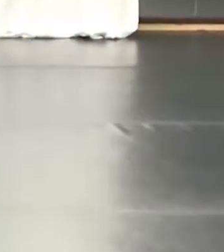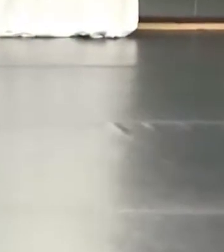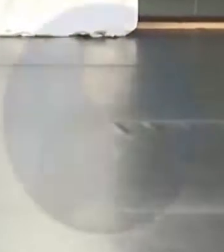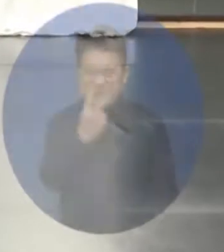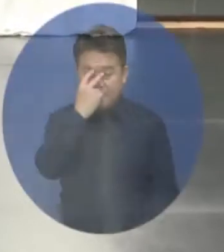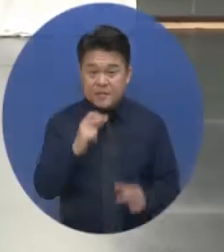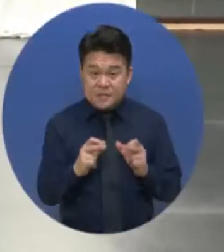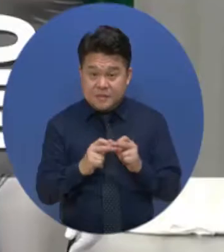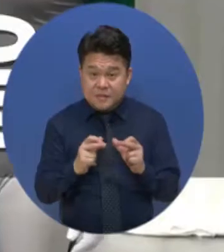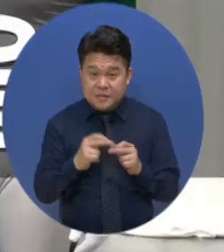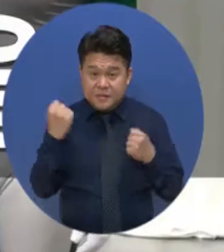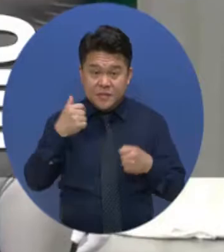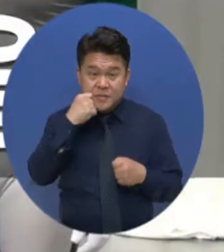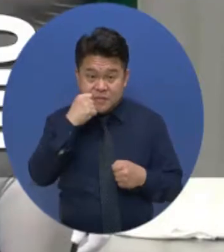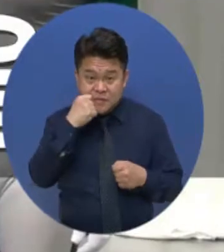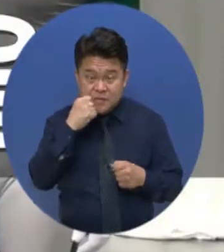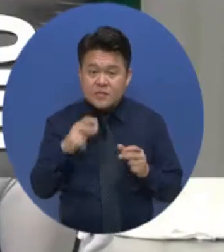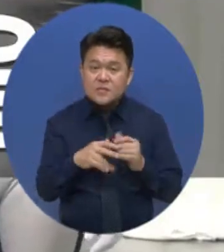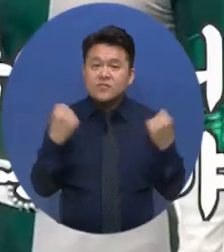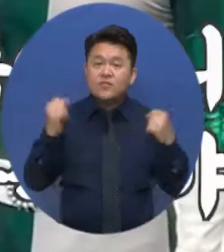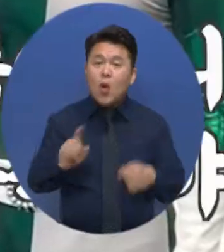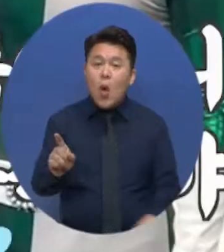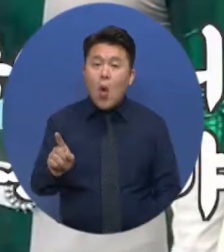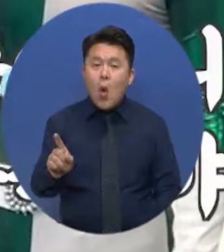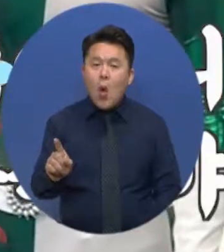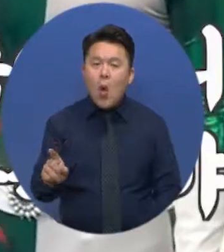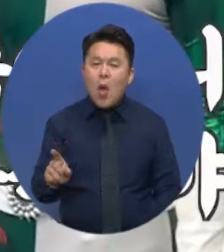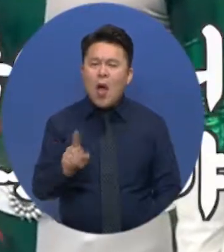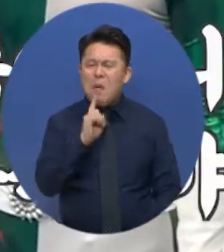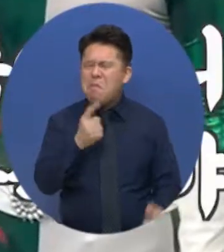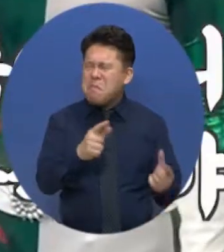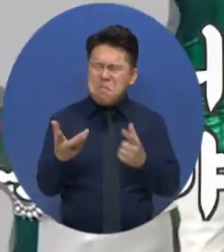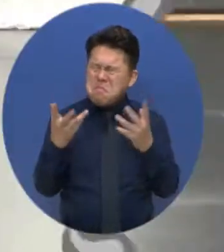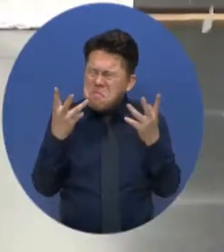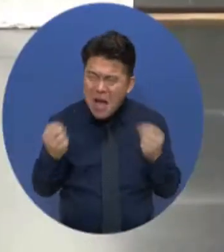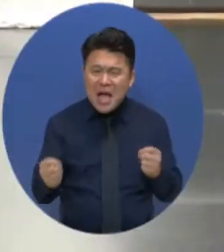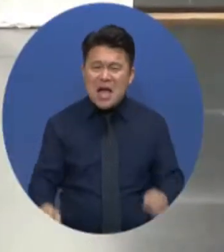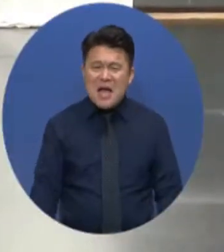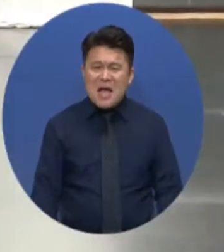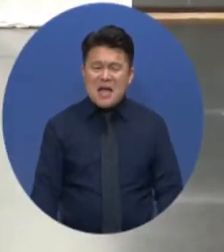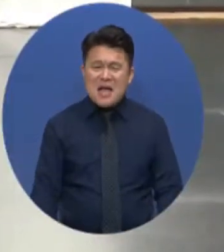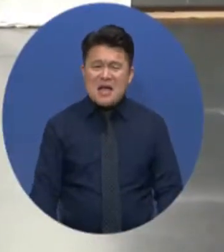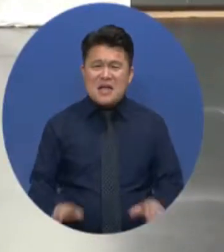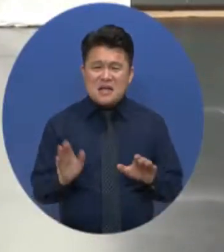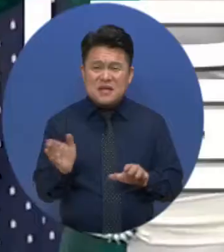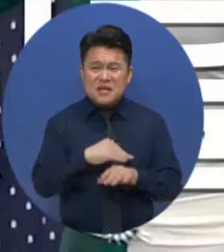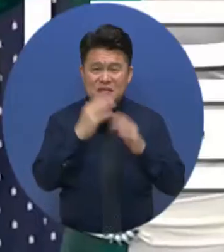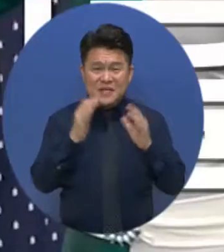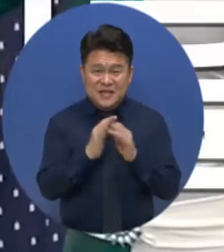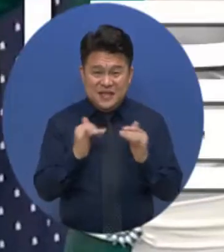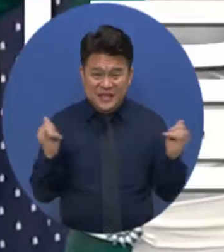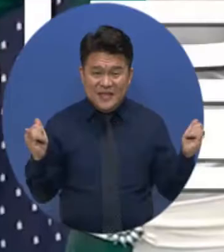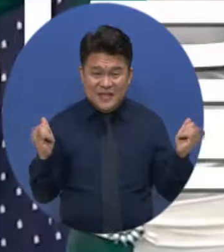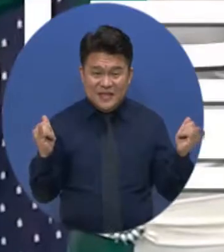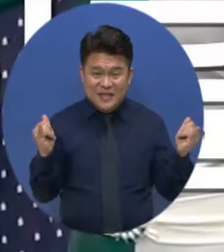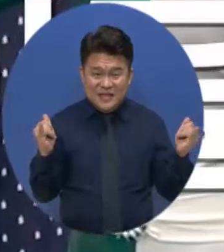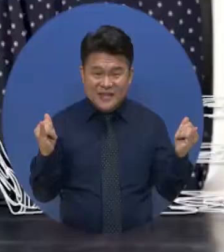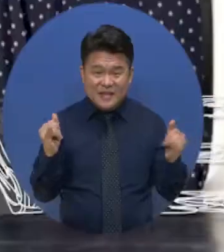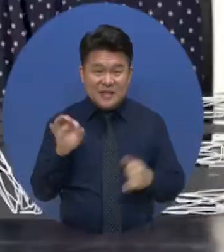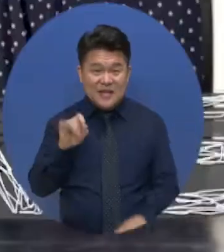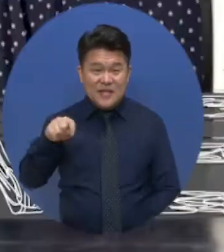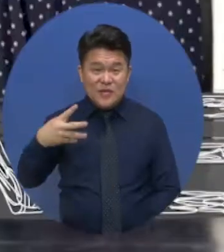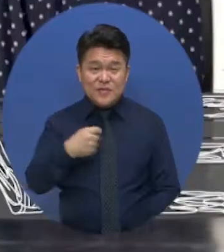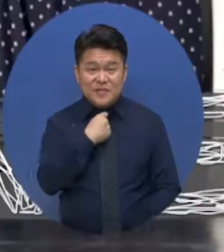시각장애인은 춤을 출 수 없다. 장애인들은 춤을 어떻게 출까? 라는 말들이 너무 많고 이제부터 모든 사람들의 아이돌이 되고 싶다. 아이돌